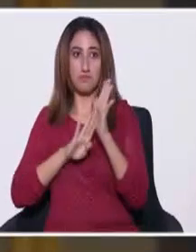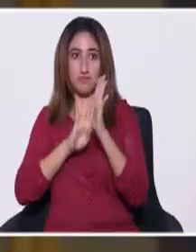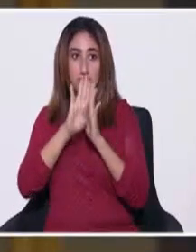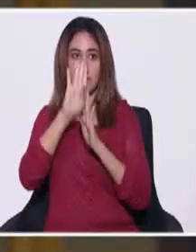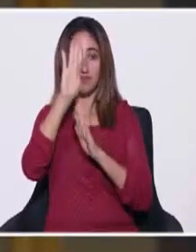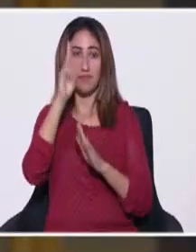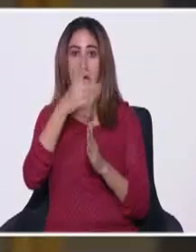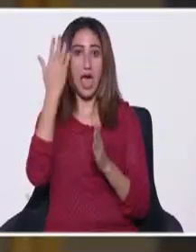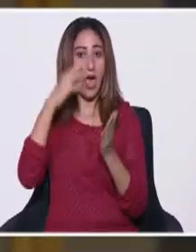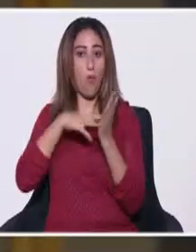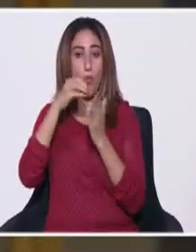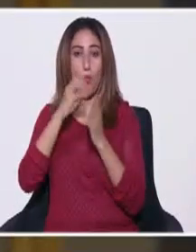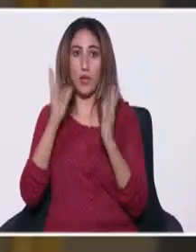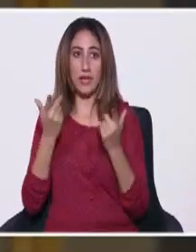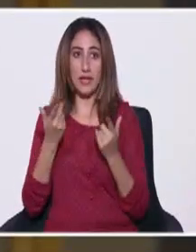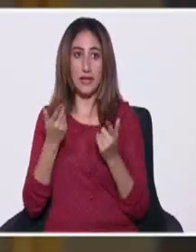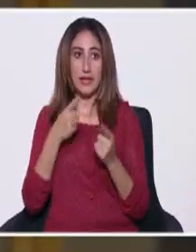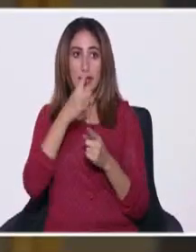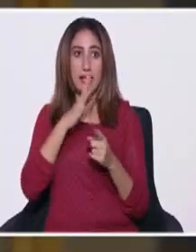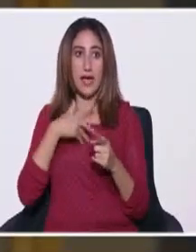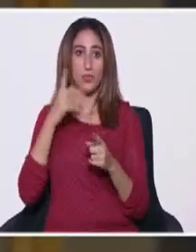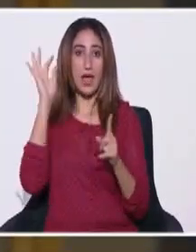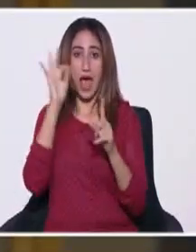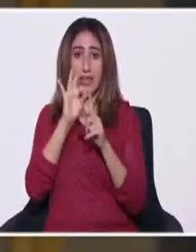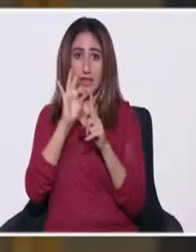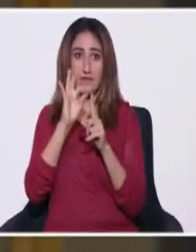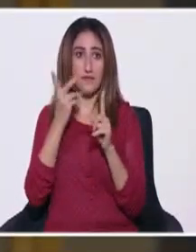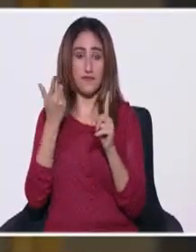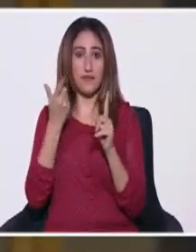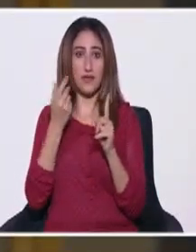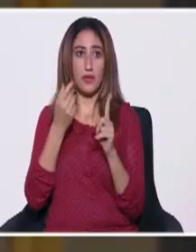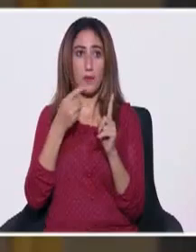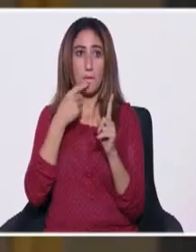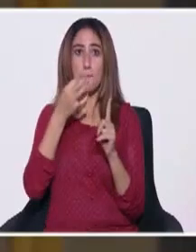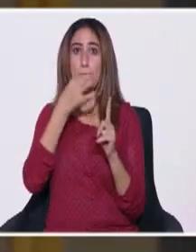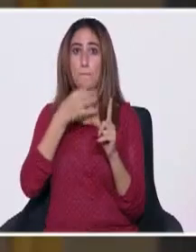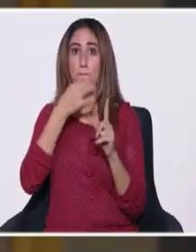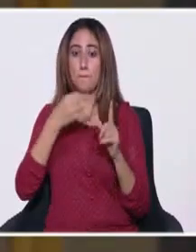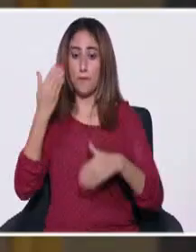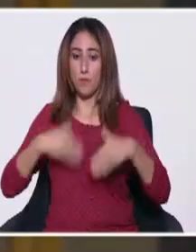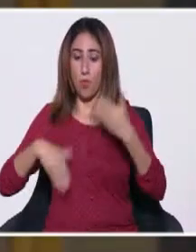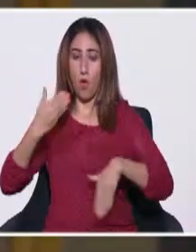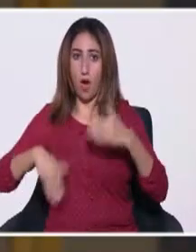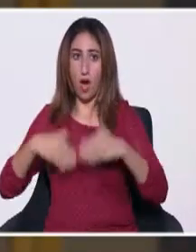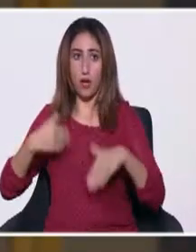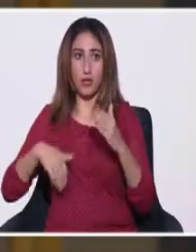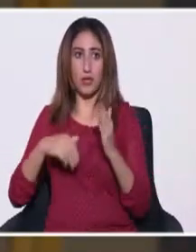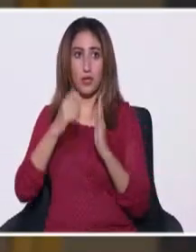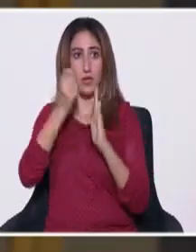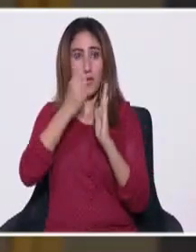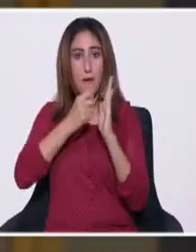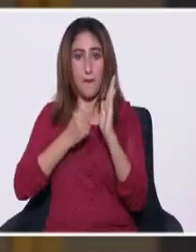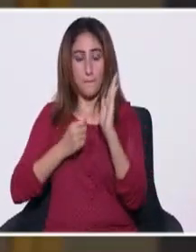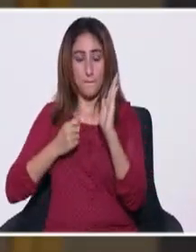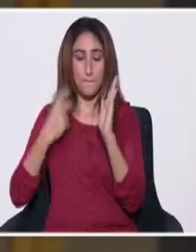طبعا. بالنسبه للمبادره، هو انا هدفي في المبادره تقليل الاعاقات المسجله. التقليل هيكون